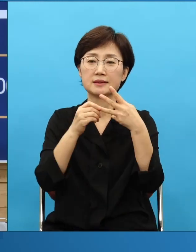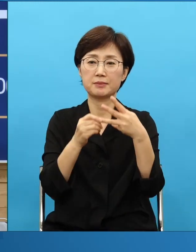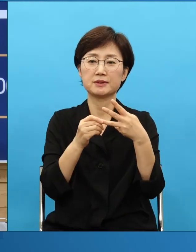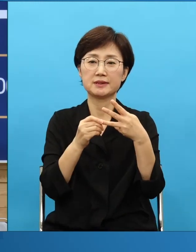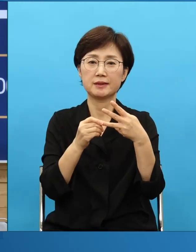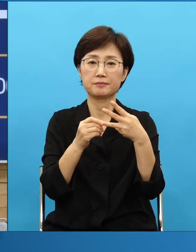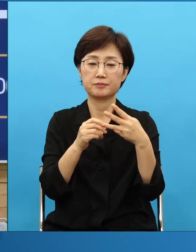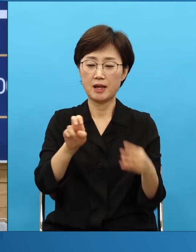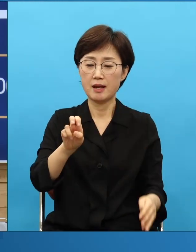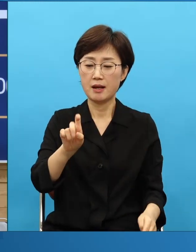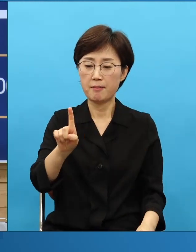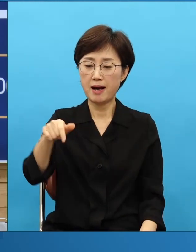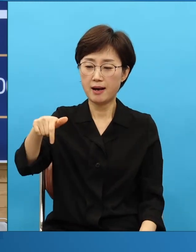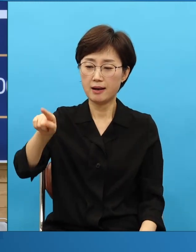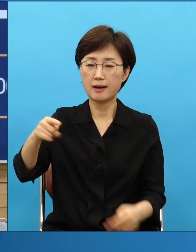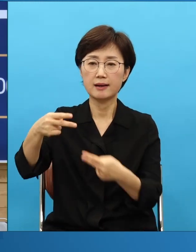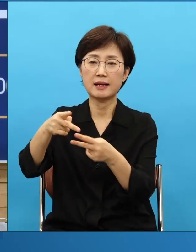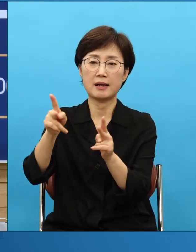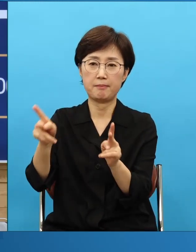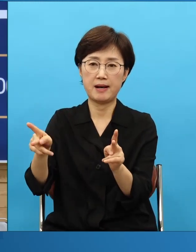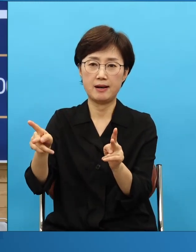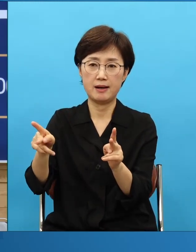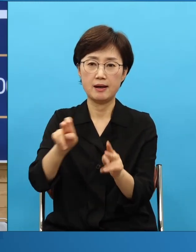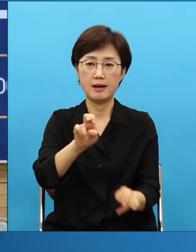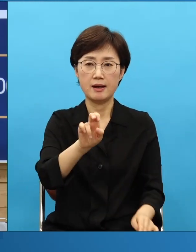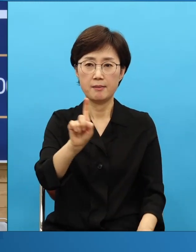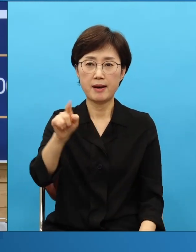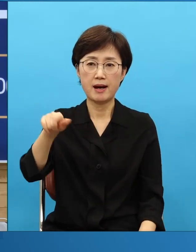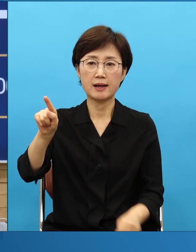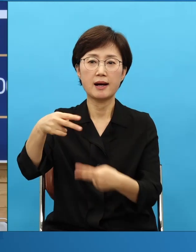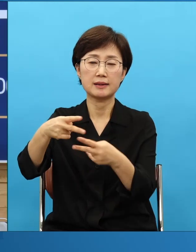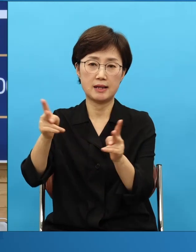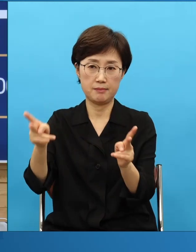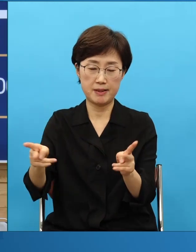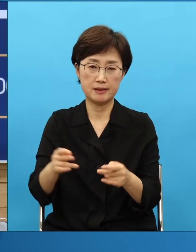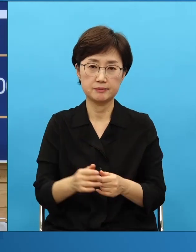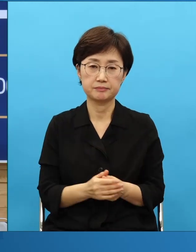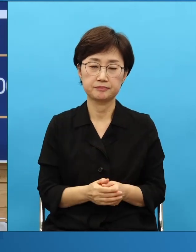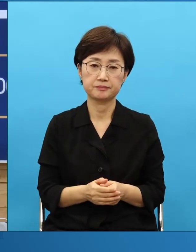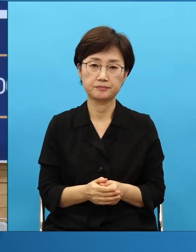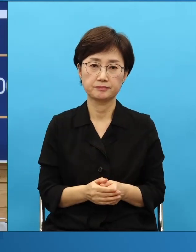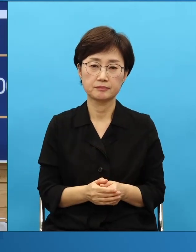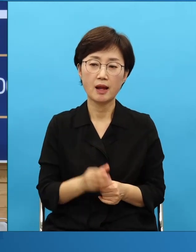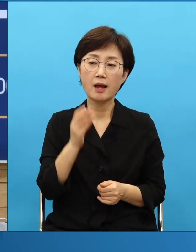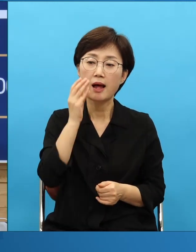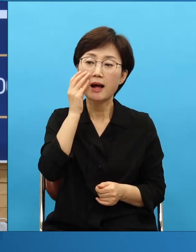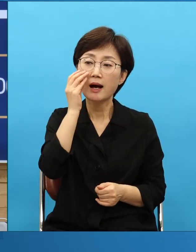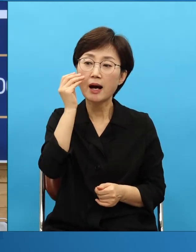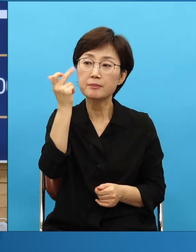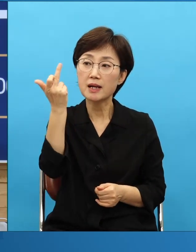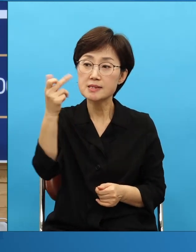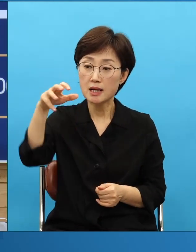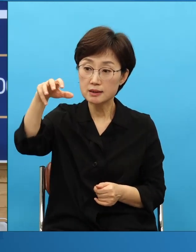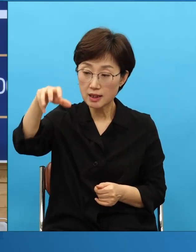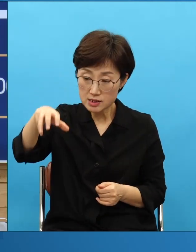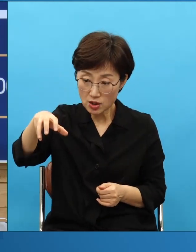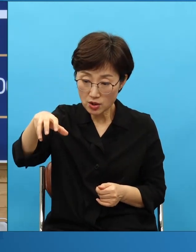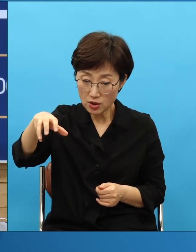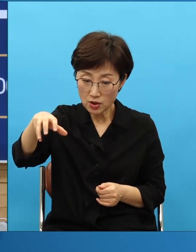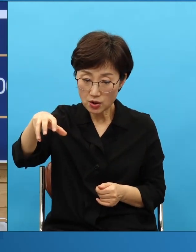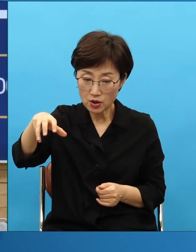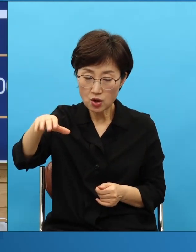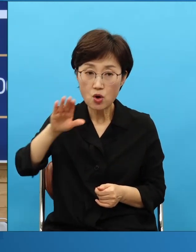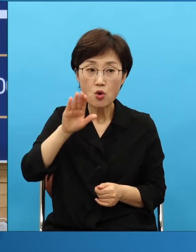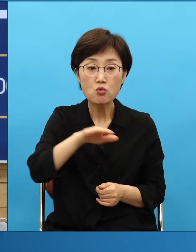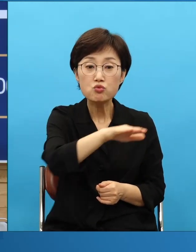마가다락방에서 능력을 체험했잖아요. they experienced 그렇죠. God's power in the Mark's upper room. 감람산에서 준 것은 여정이라고 볼 수 있어요. If you